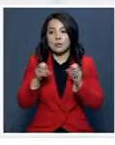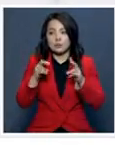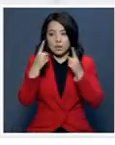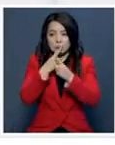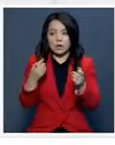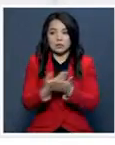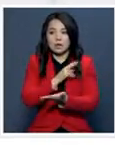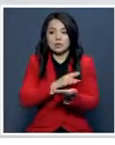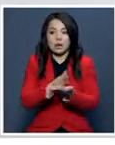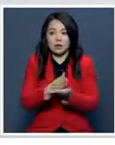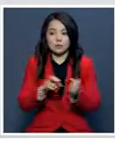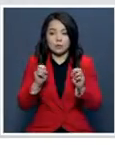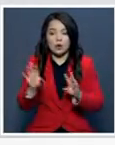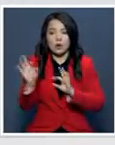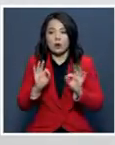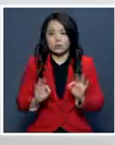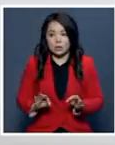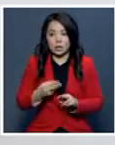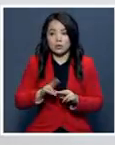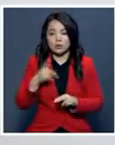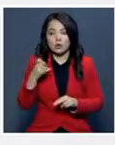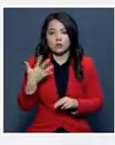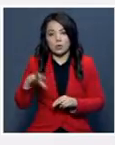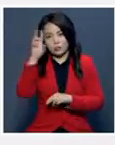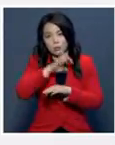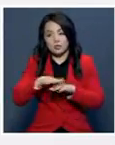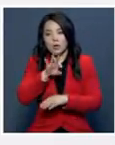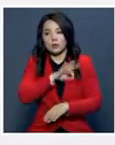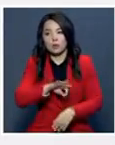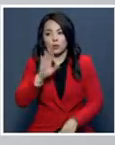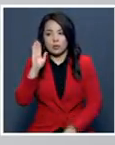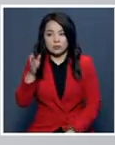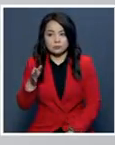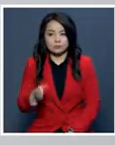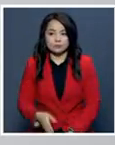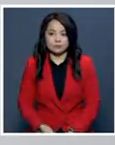өкілдерінің айтуынша, бұл сервистер биыл күзде әлемнің 150 елінде қолданыла бастайды.